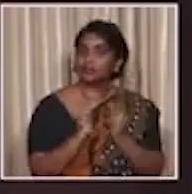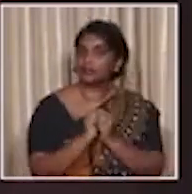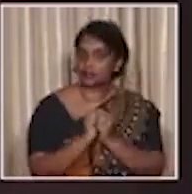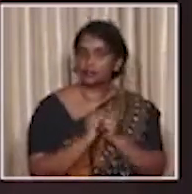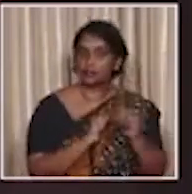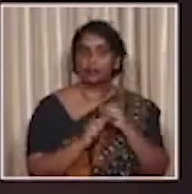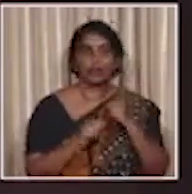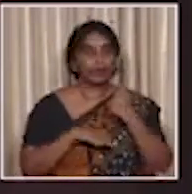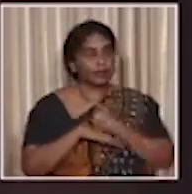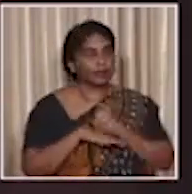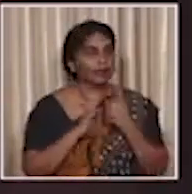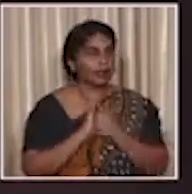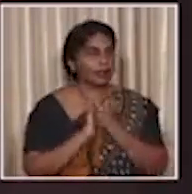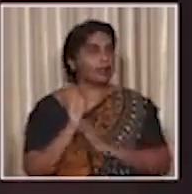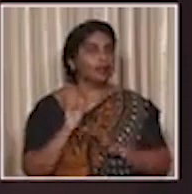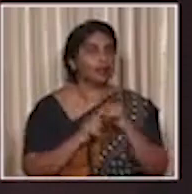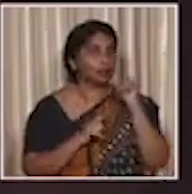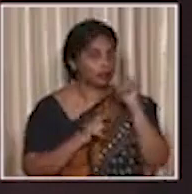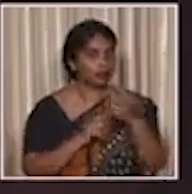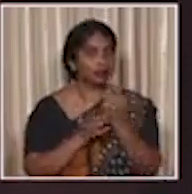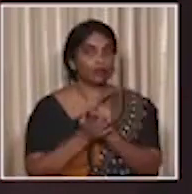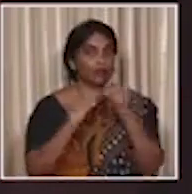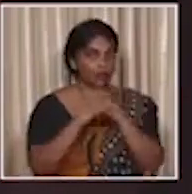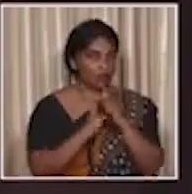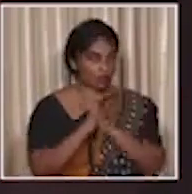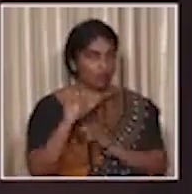තමයි මුලාසනේ ගරු මන්ත්‍රීතුමනි ඔබතුමත් පෝට්ටුවෙන් ආපු